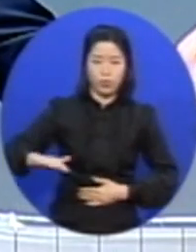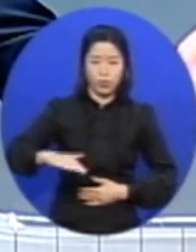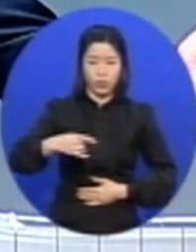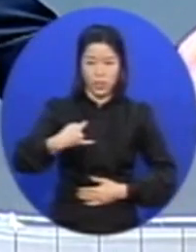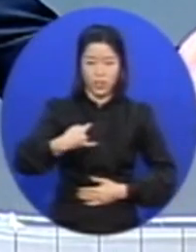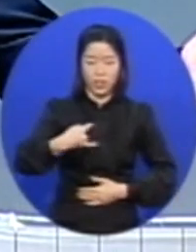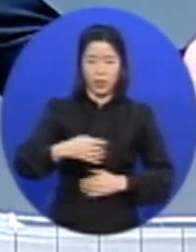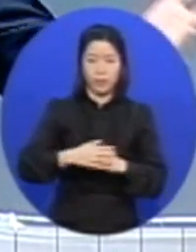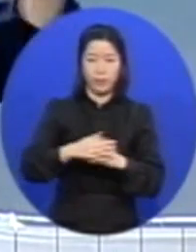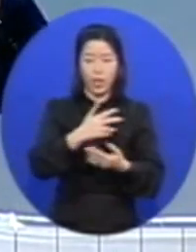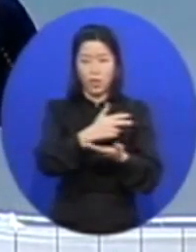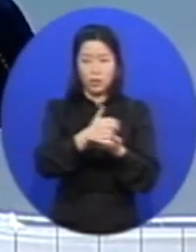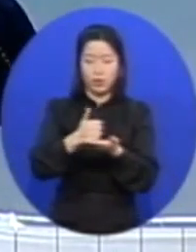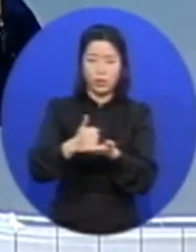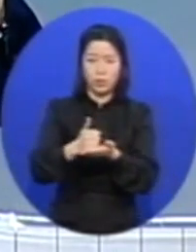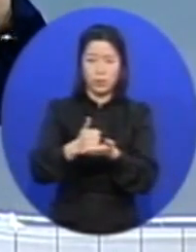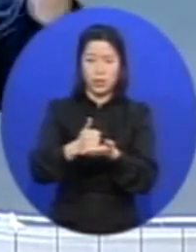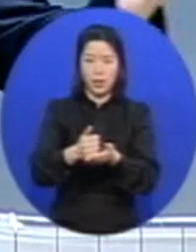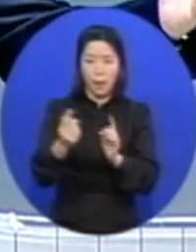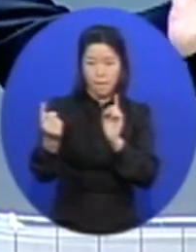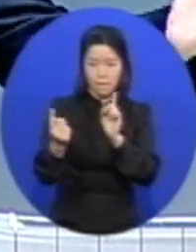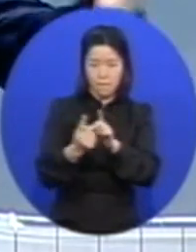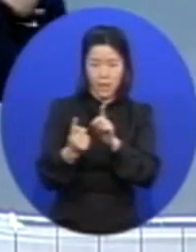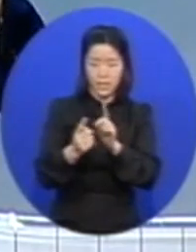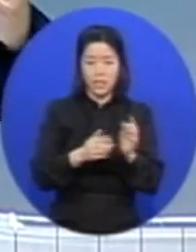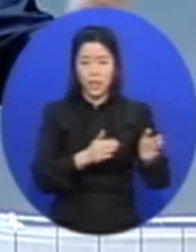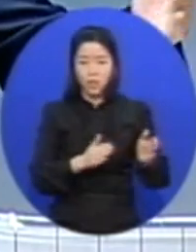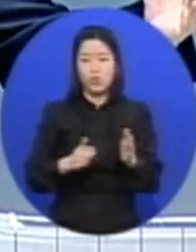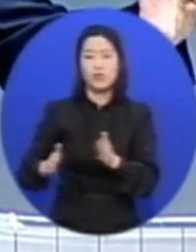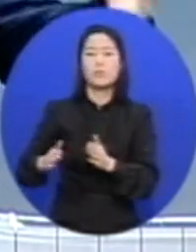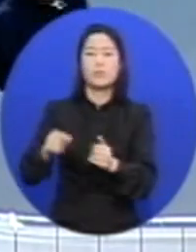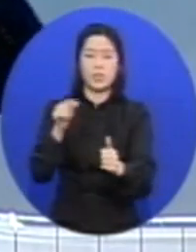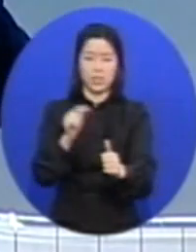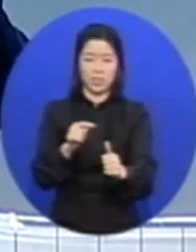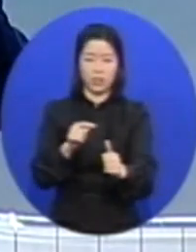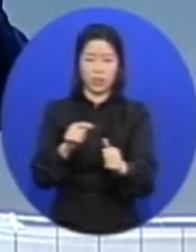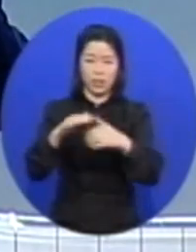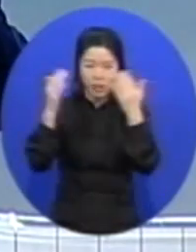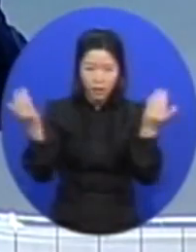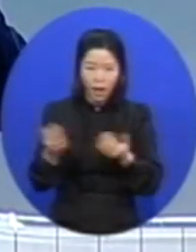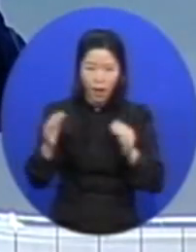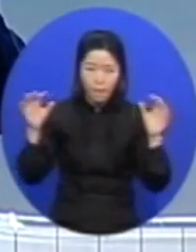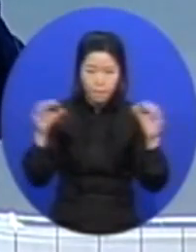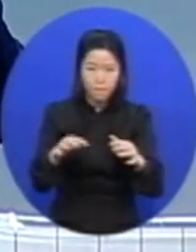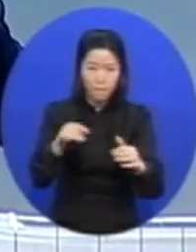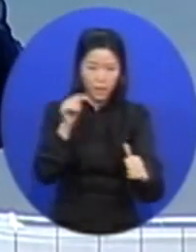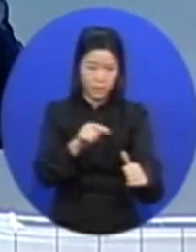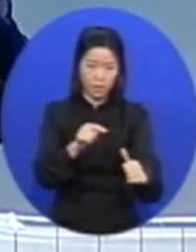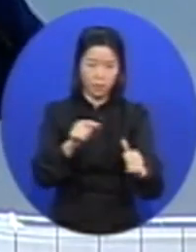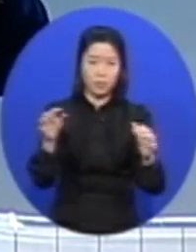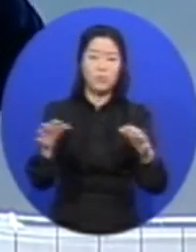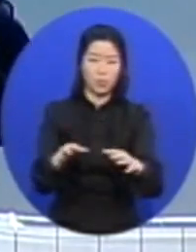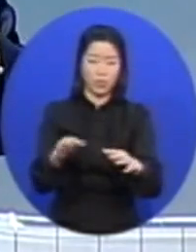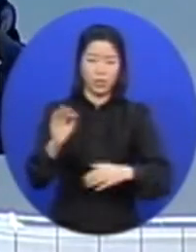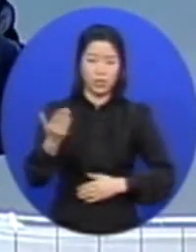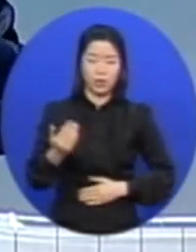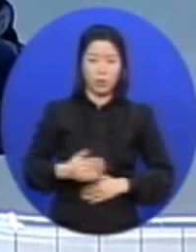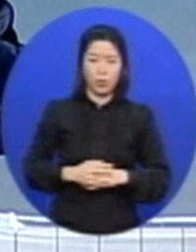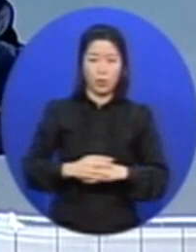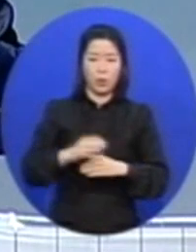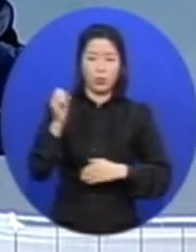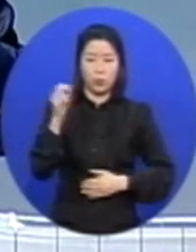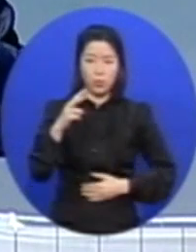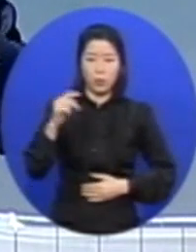주님을 맞이할 준비를 시키시는 겁니다 다 모여라 그러면 방 모이고 그 즉 예수님의 재림이 오실